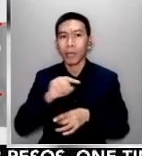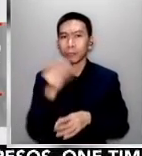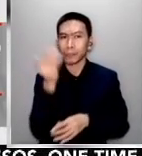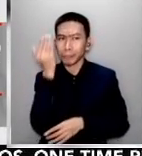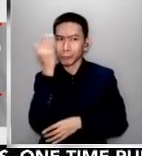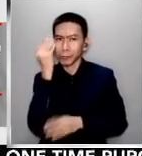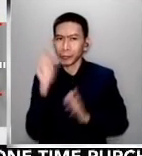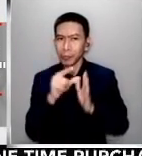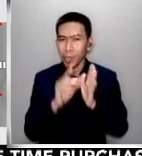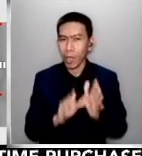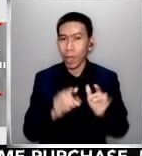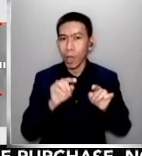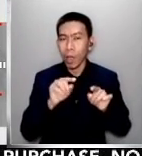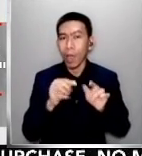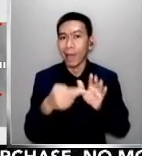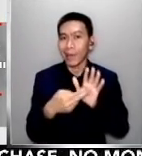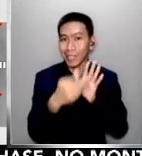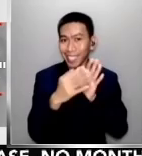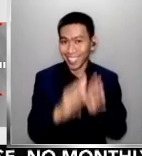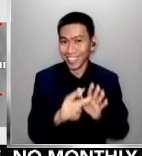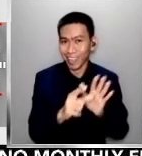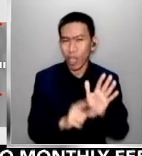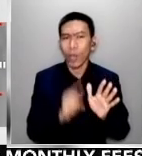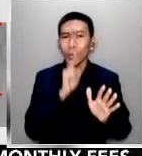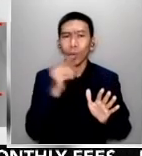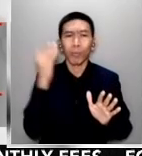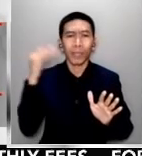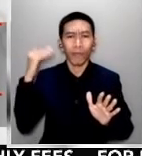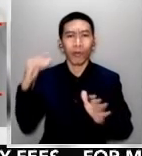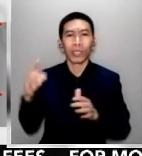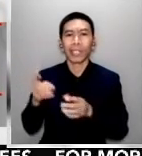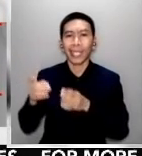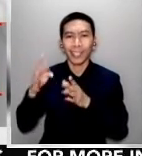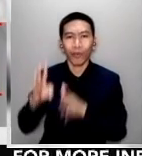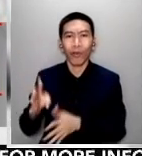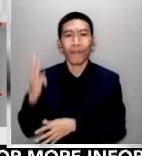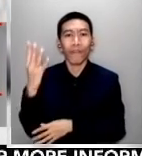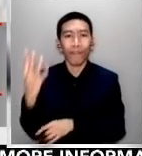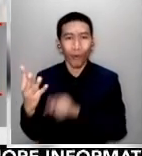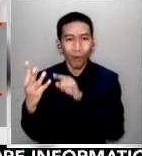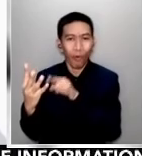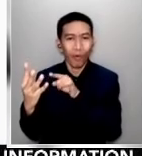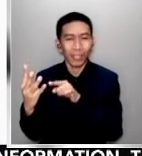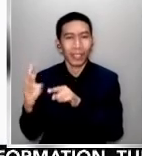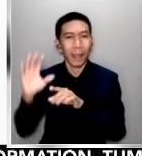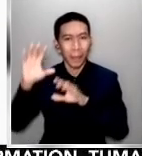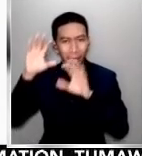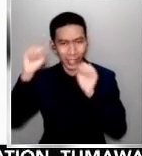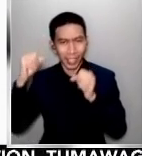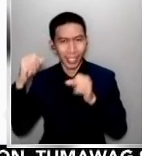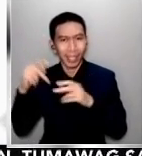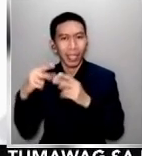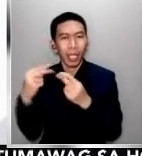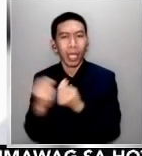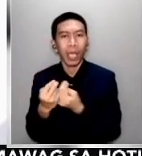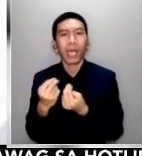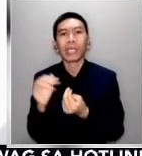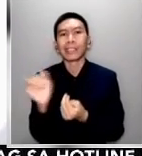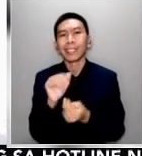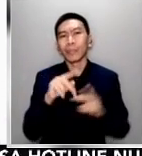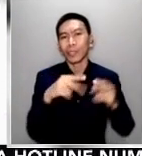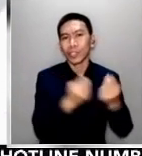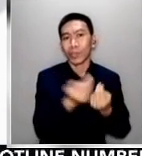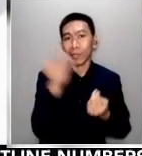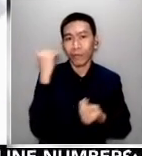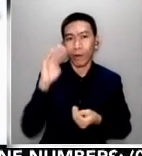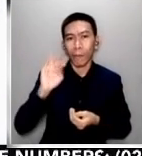ng Office of the Special Assistant to the President, posisyong hinawakan dati ni Senator Bongo. Pero sabi ng Malacanang, hindi na konektado